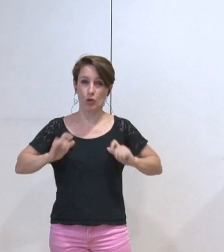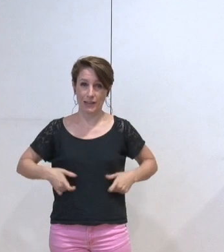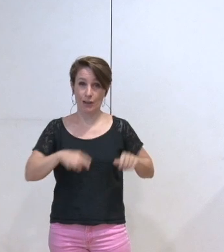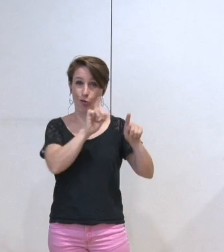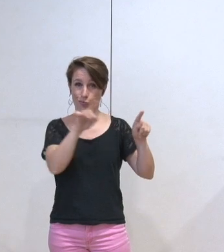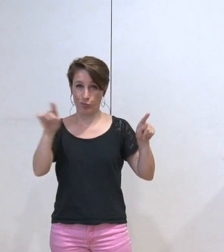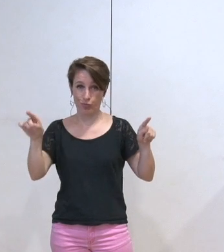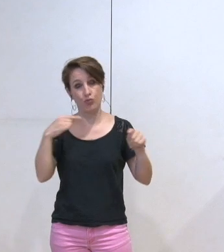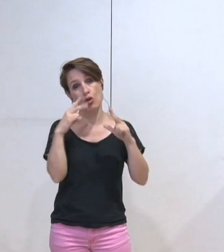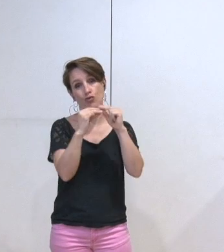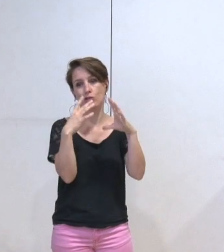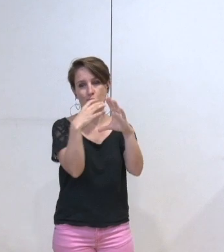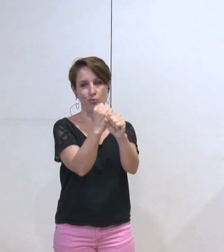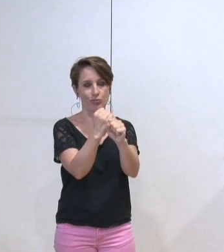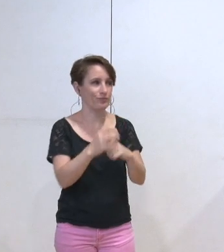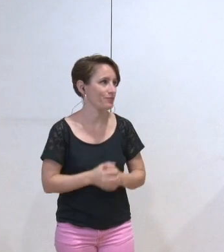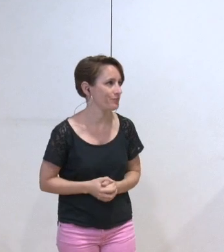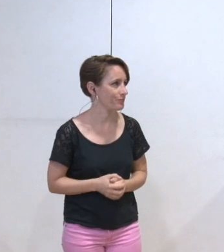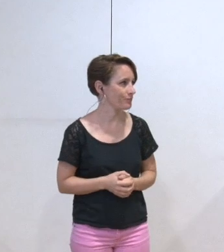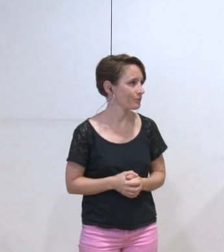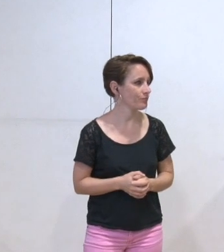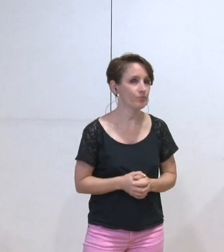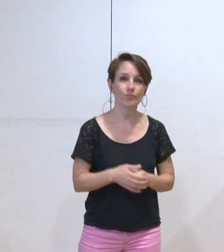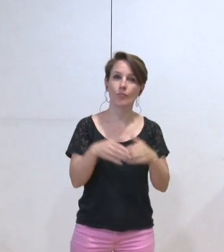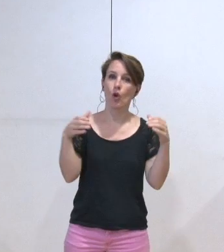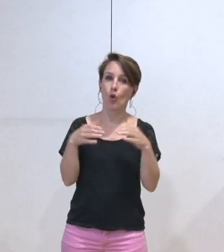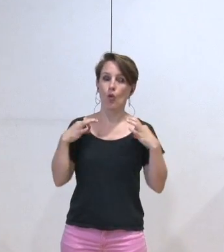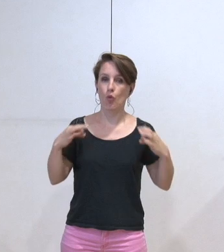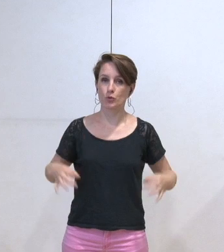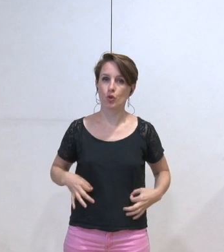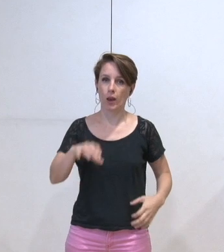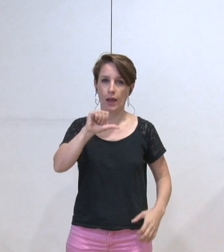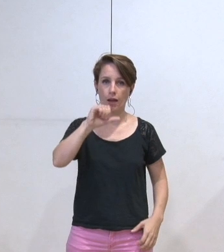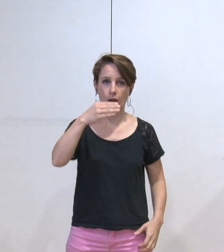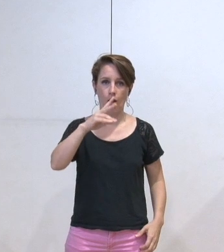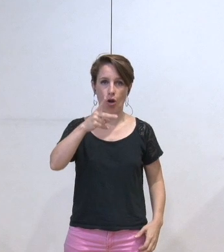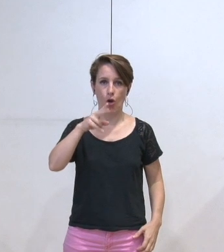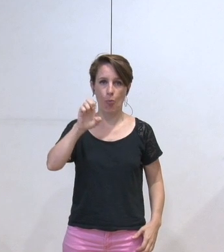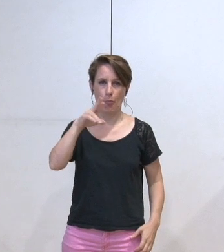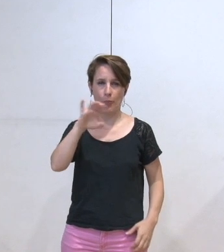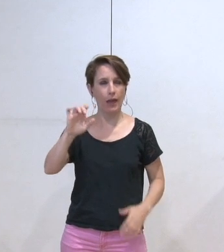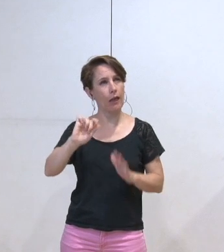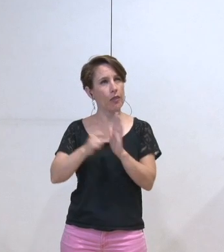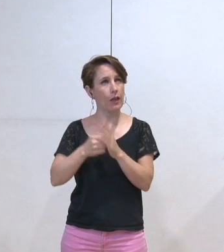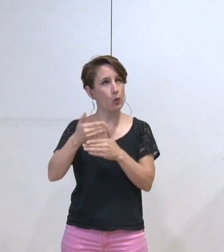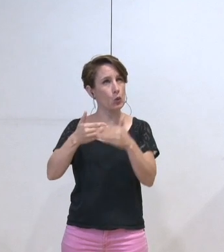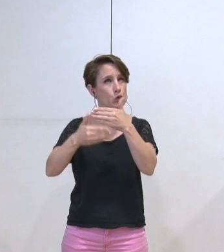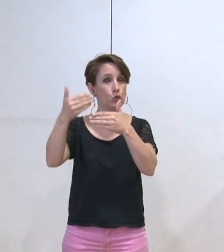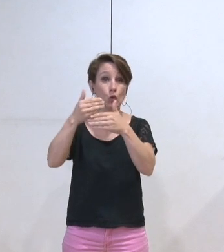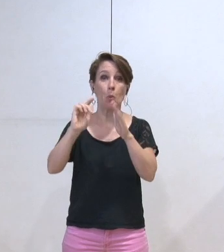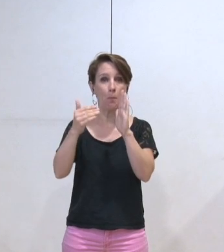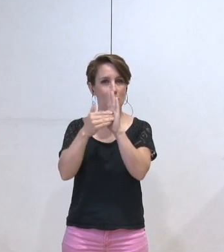décrire donc le groupe scolaire en PA c'est un groupe scolaire dont la date de construction date